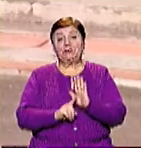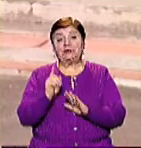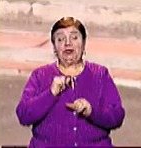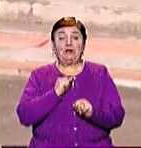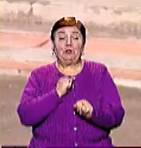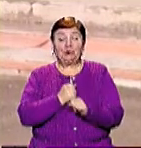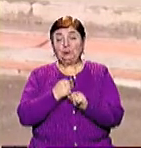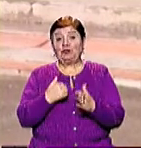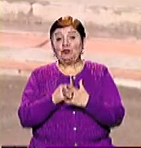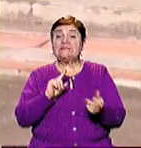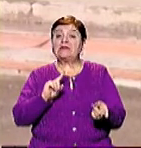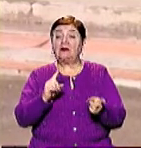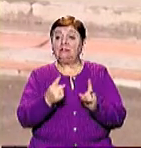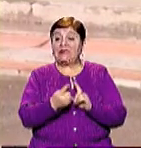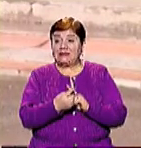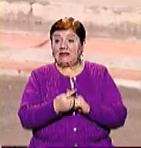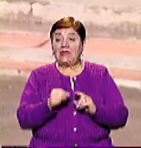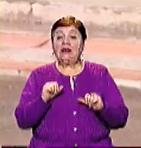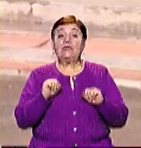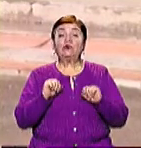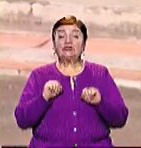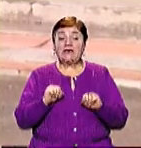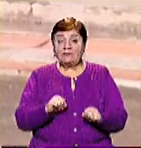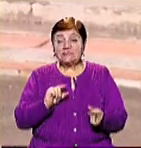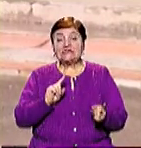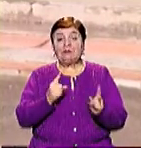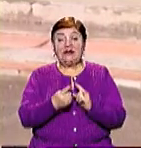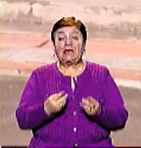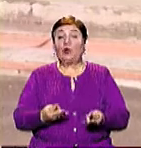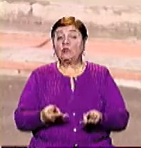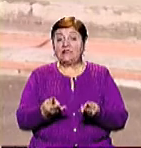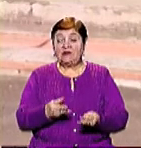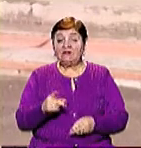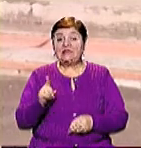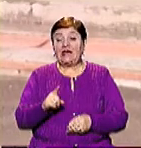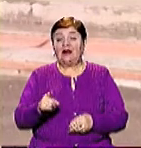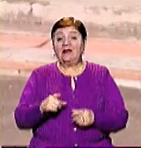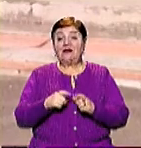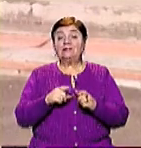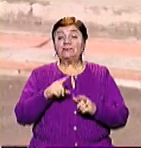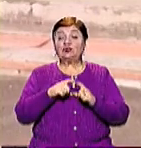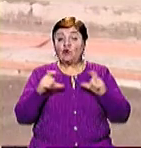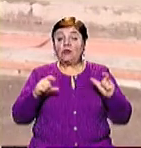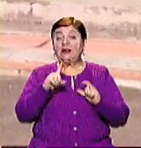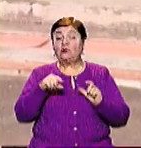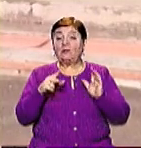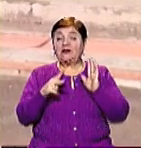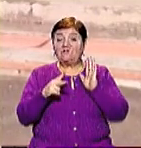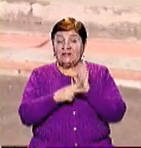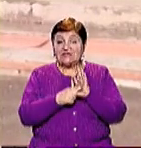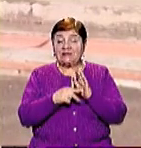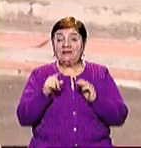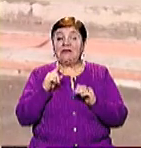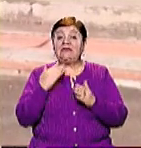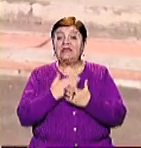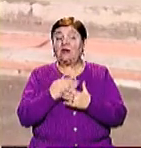щодо заміни і можливості заміни котлів для загальноосвітньої школи номер 8, оскільки заклад також